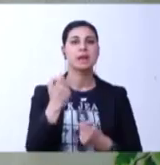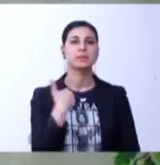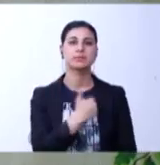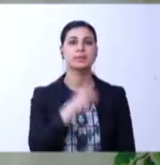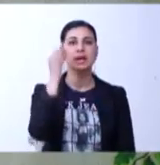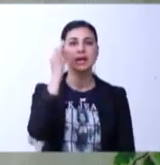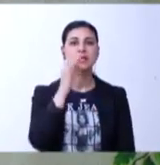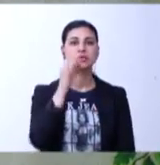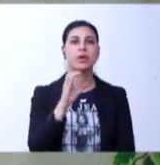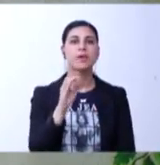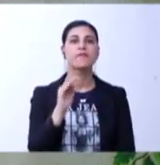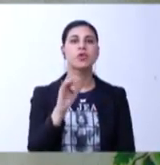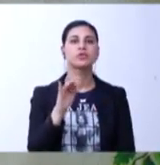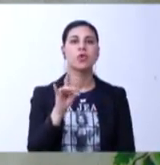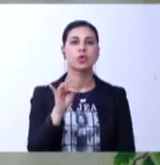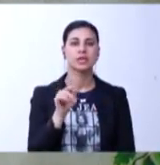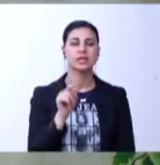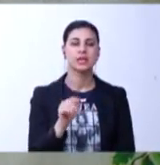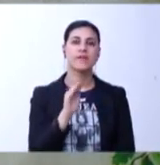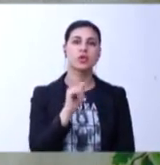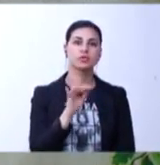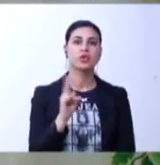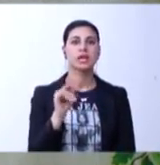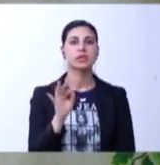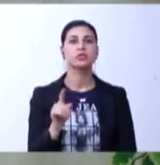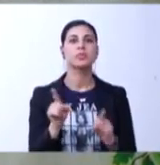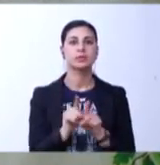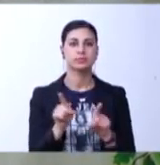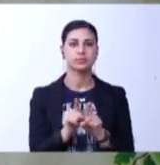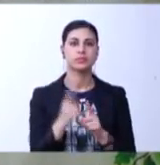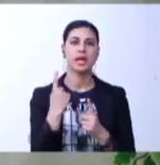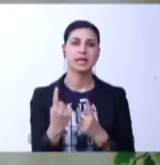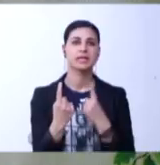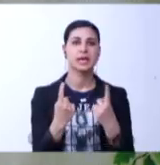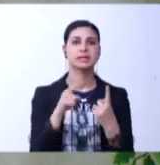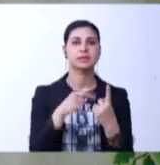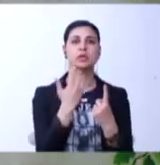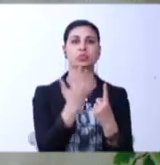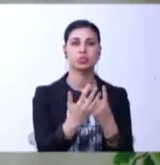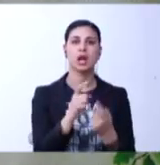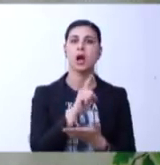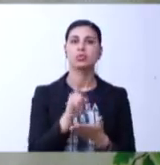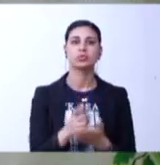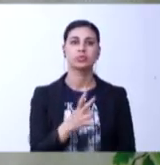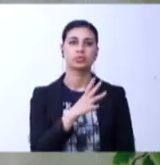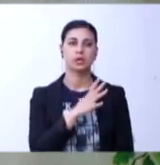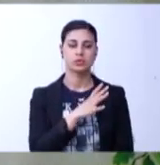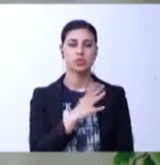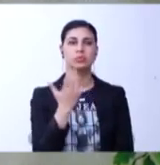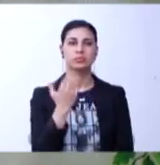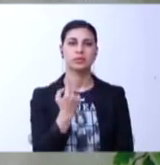მინდა გაგახსენოთ ფოსფორი. და ფოსფორსა და კალციუმს შორის თანაფარდობა 1:1, აუცილებელია, რომ იყოს